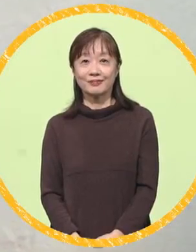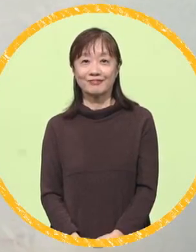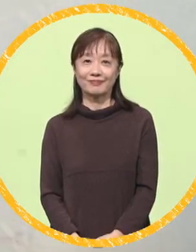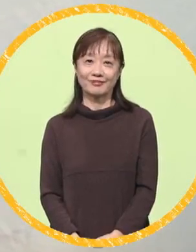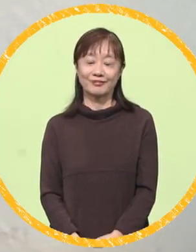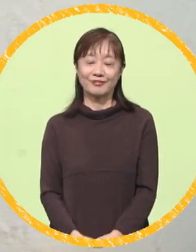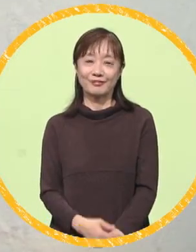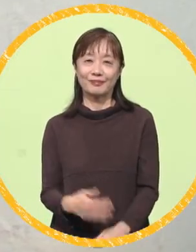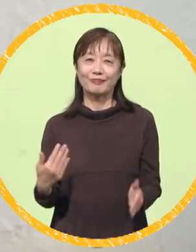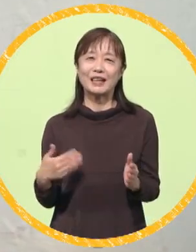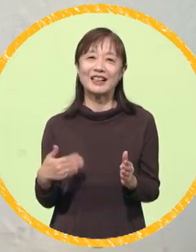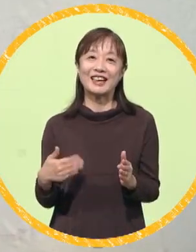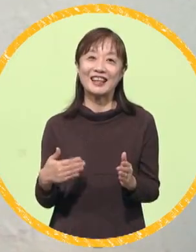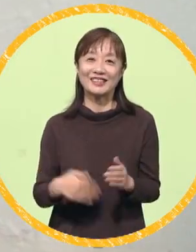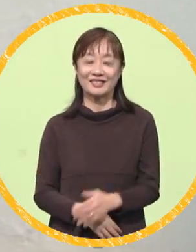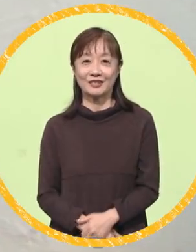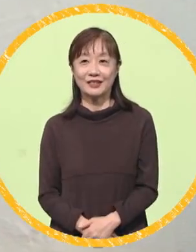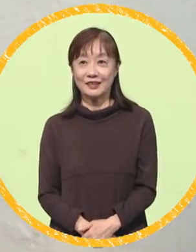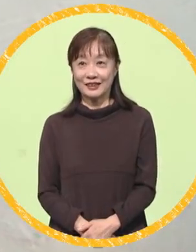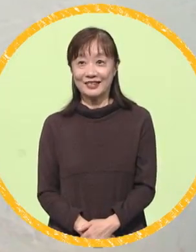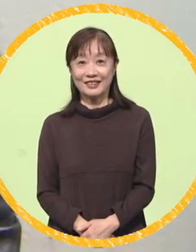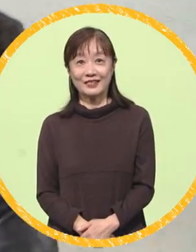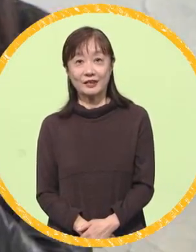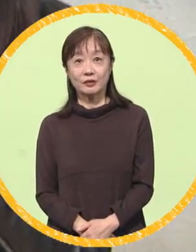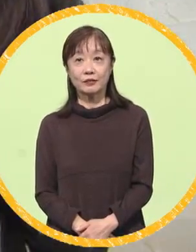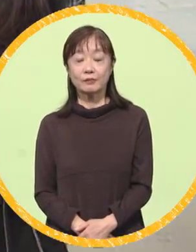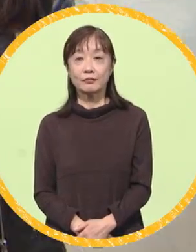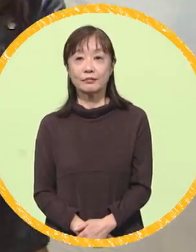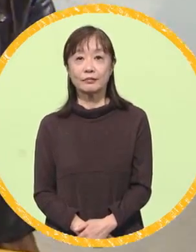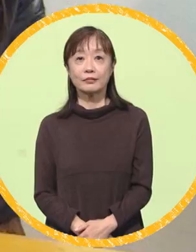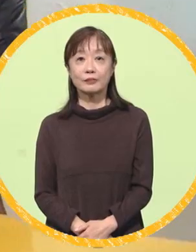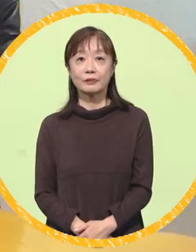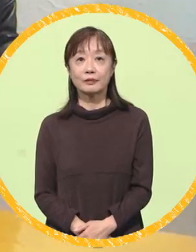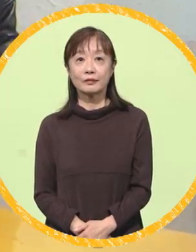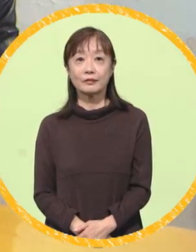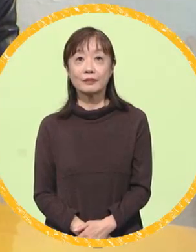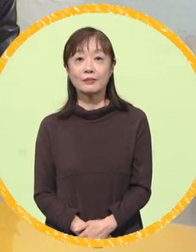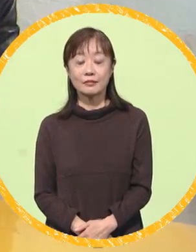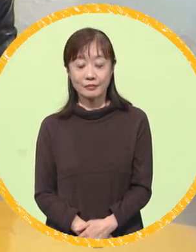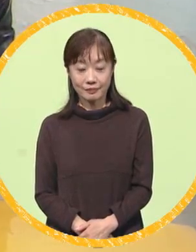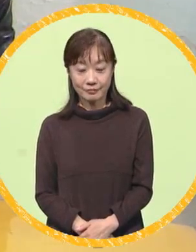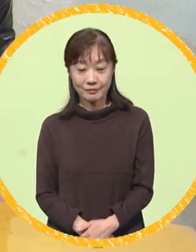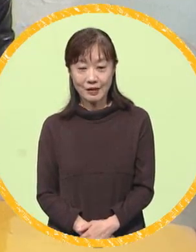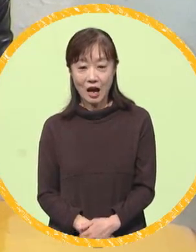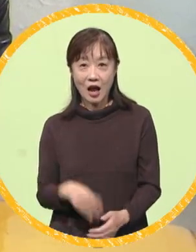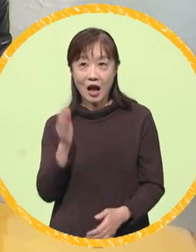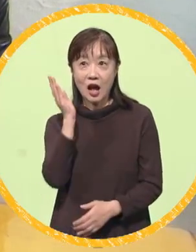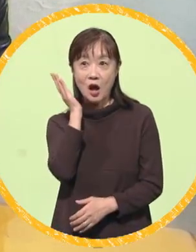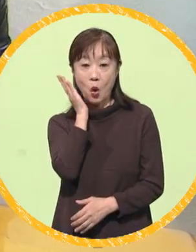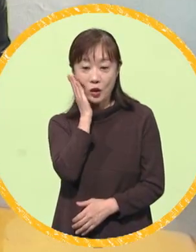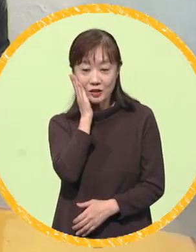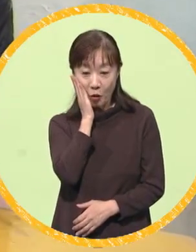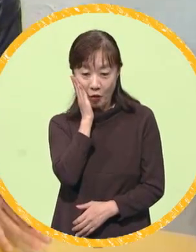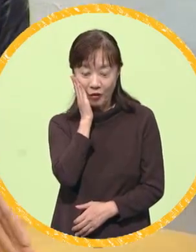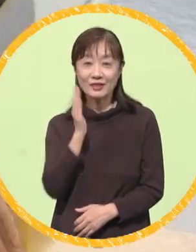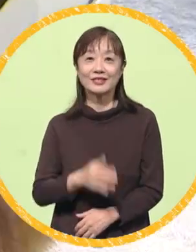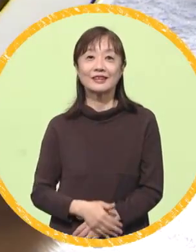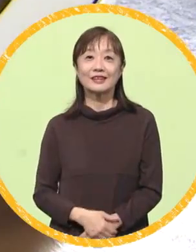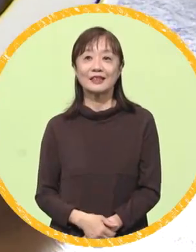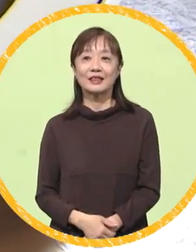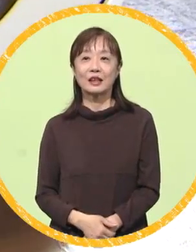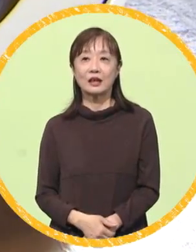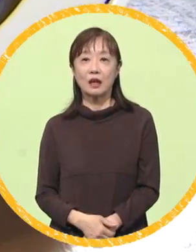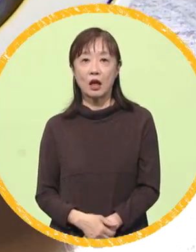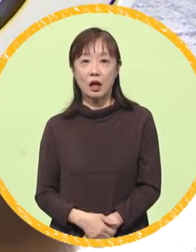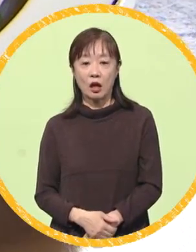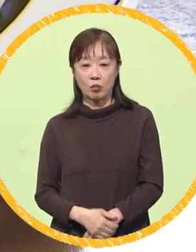さあまだですかね。 お待たせいたしました。 はい、 こちらがスペイン風オムレツになります。 おいしそう。すご